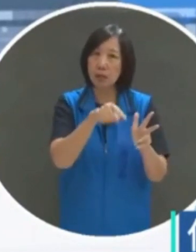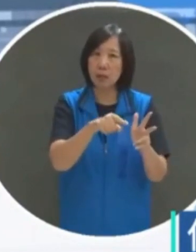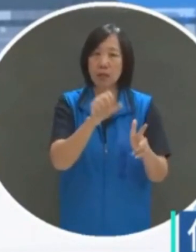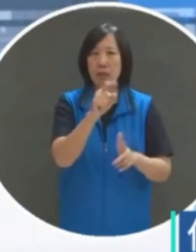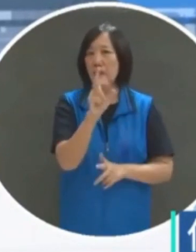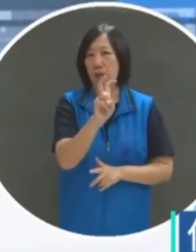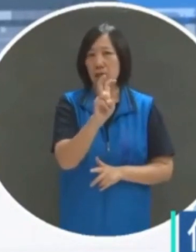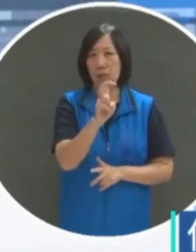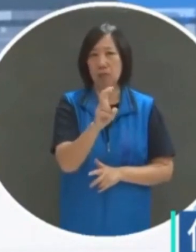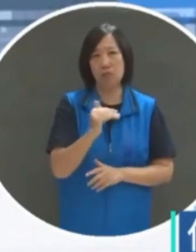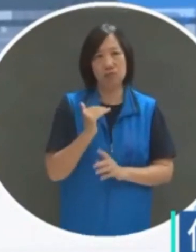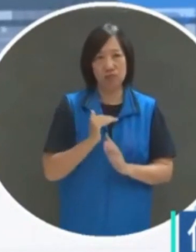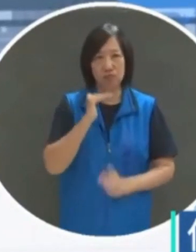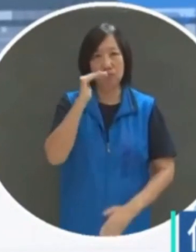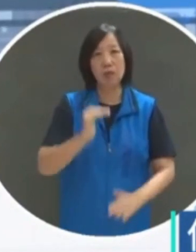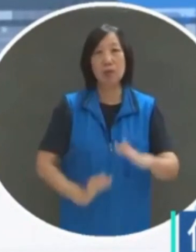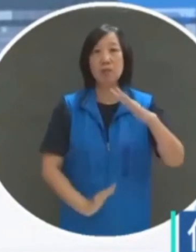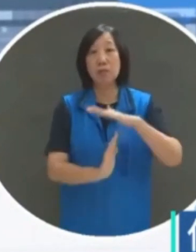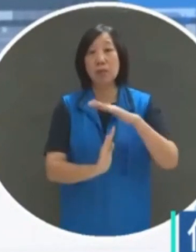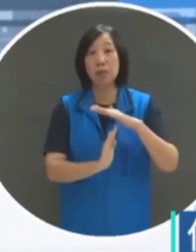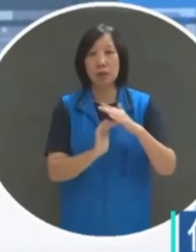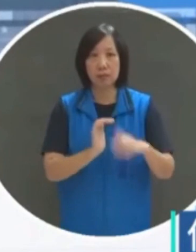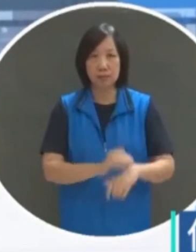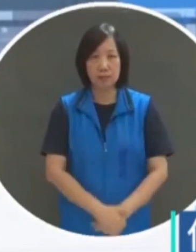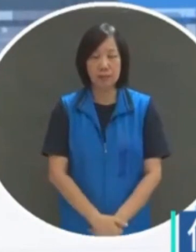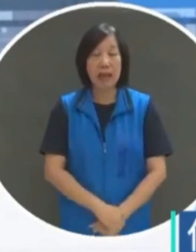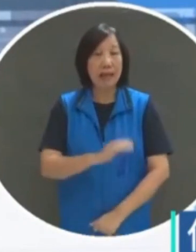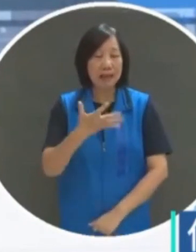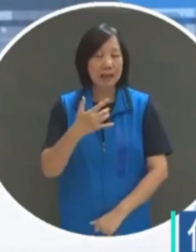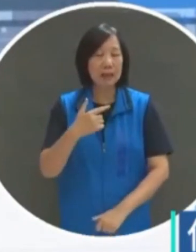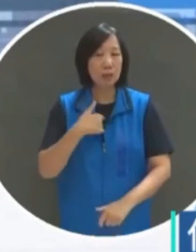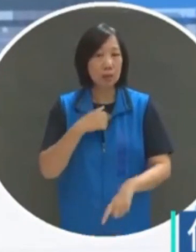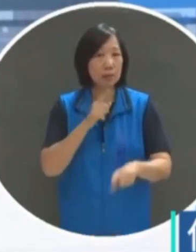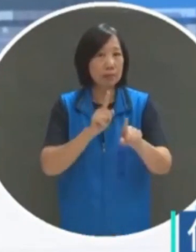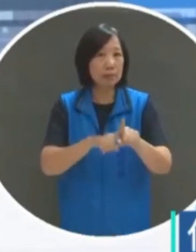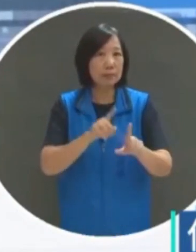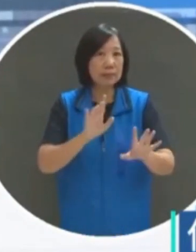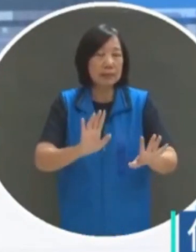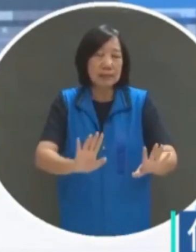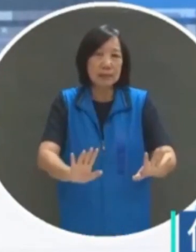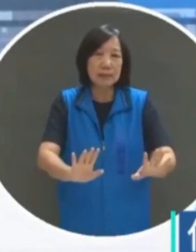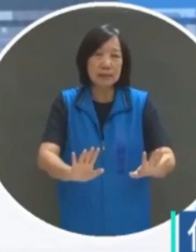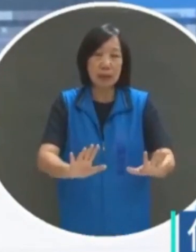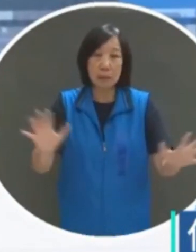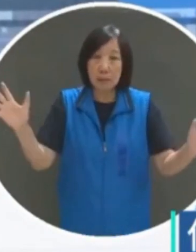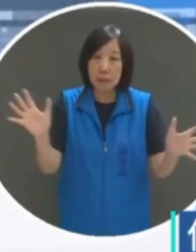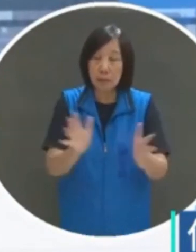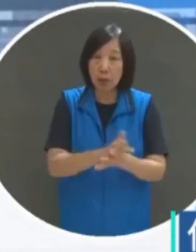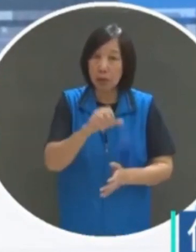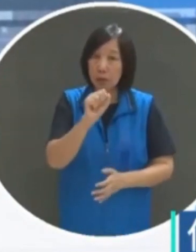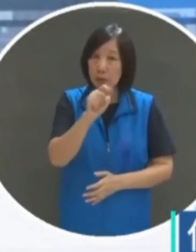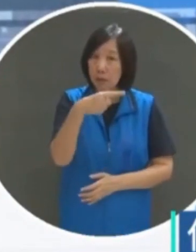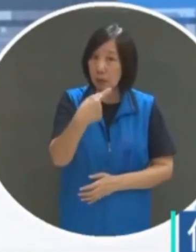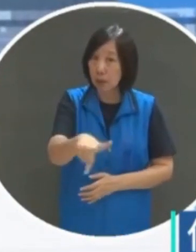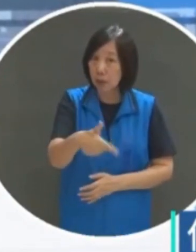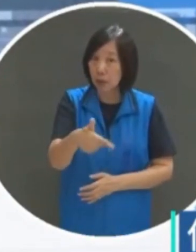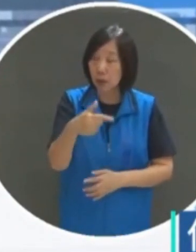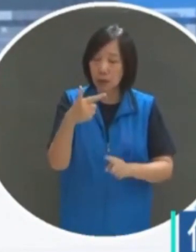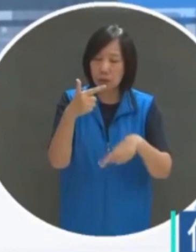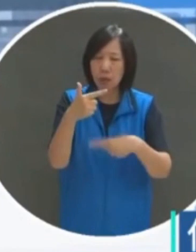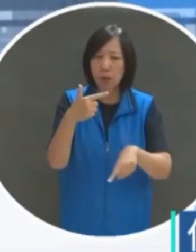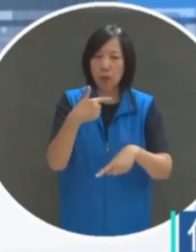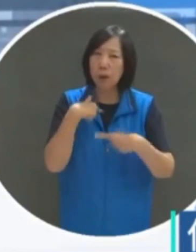为106人，现在本市总确诊人数达到465人，